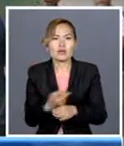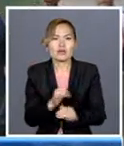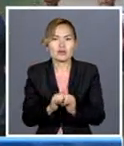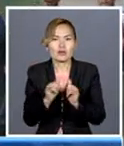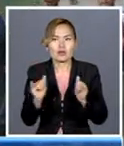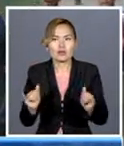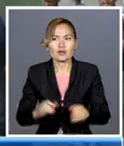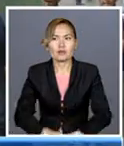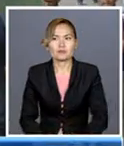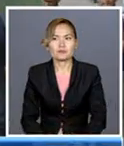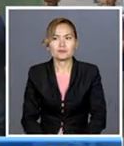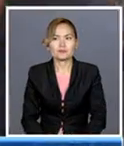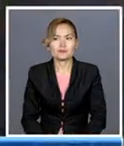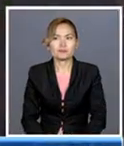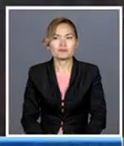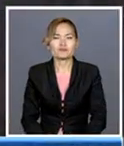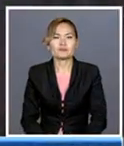ұлғайып отыр.